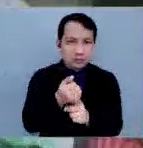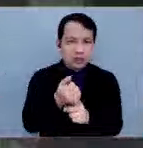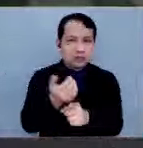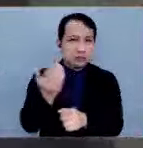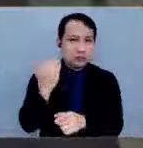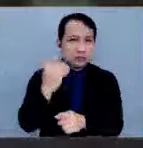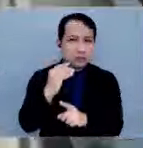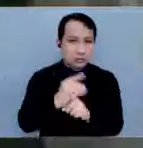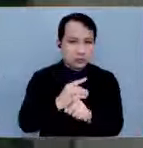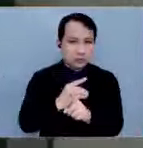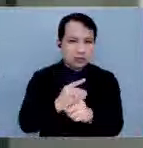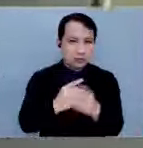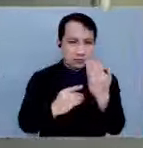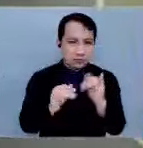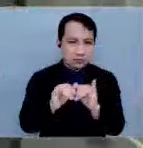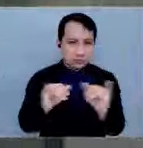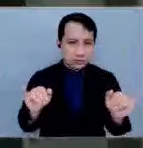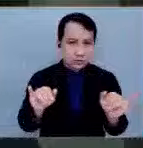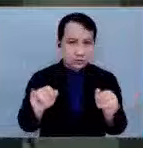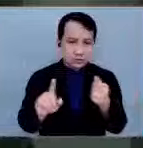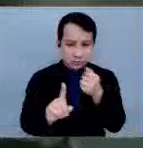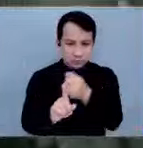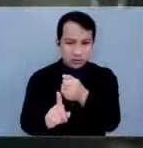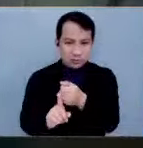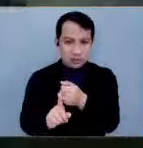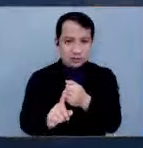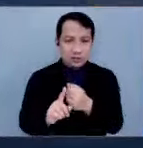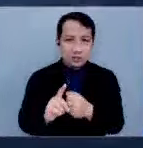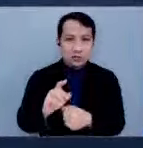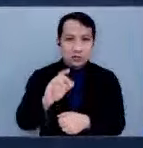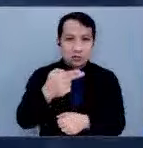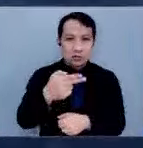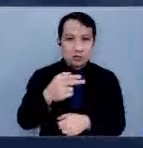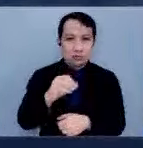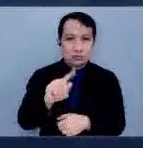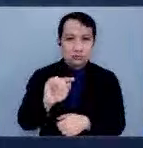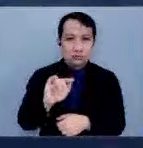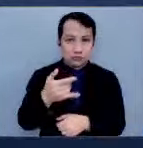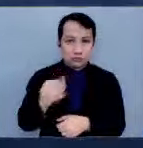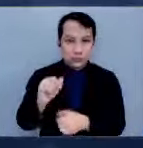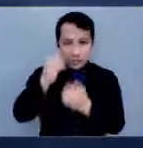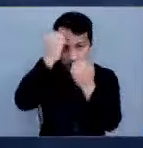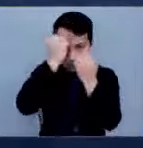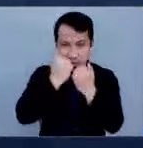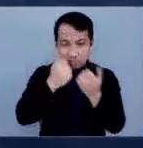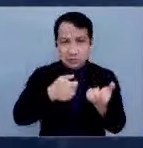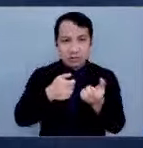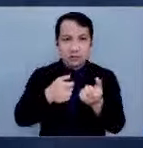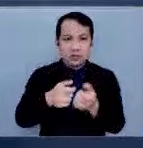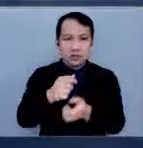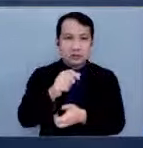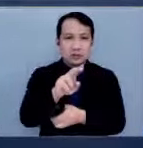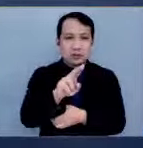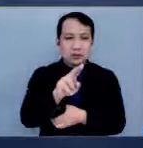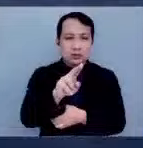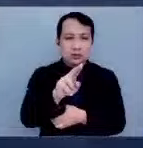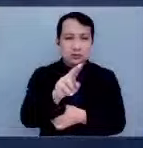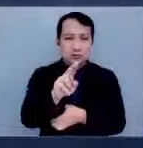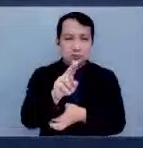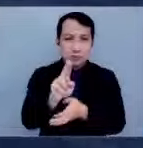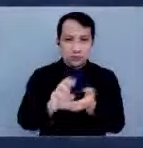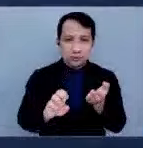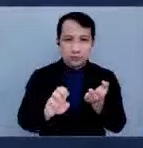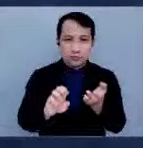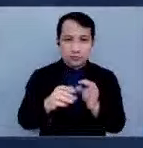December, kasunod ng pang-hijack ng Houthi rebels. Tinutugis na ng European Union Naval Forces ang mga pirata